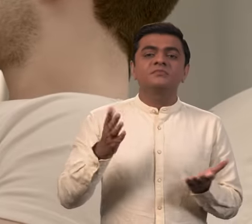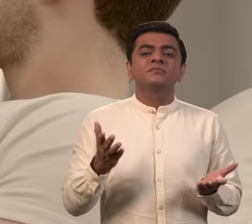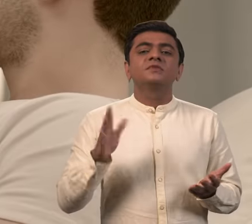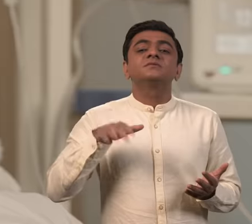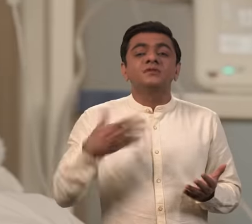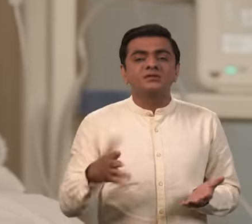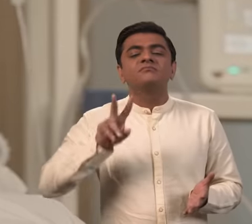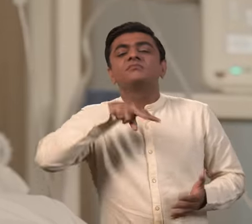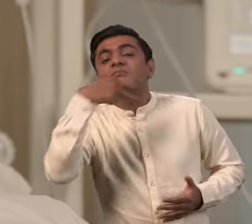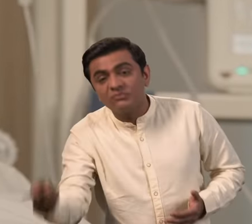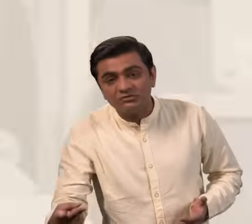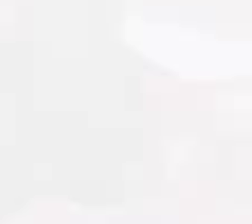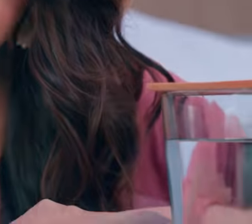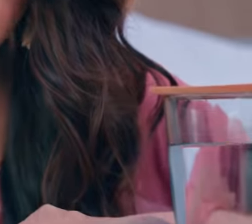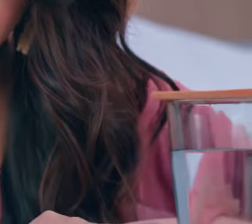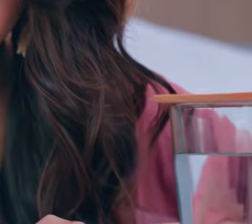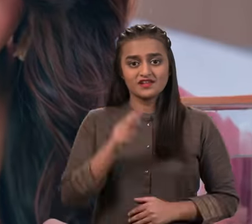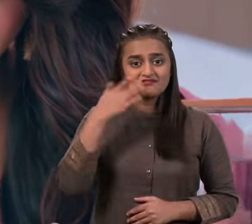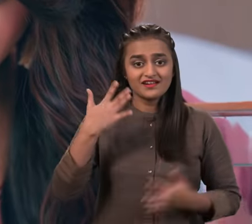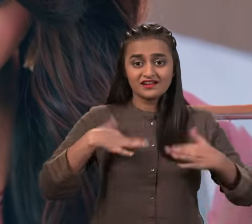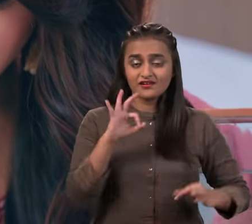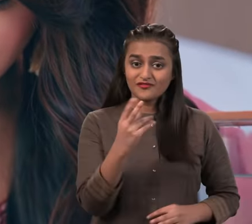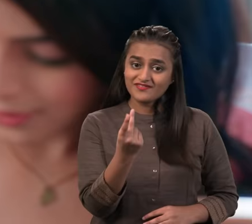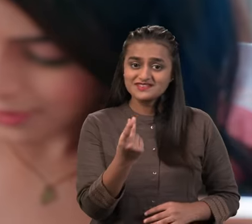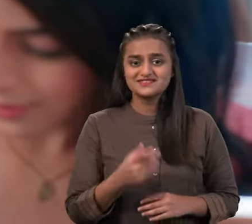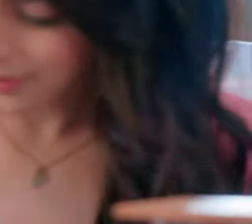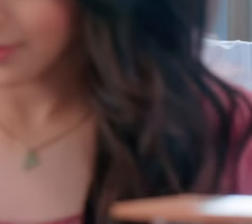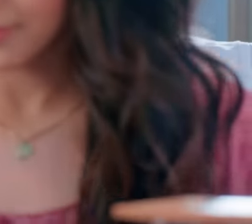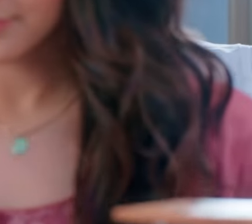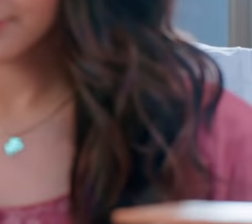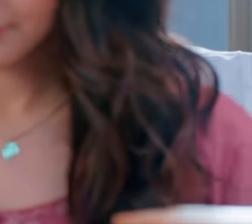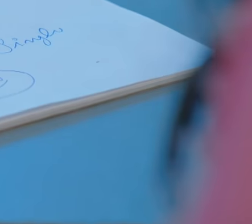फिसल गया था मेरा, तभी गिर गया। Get well soon, Viraj Singh.